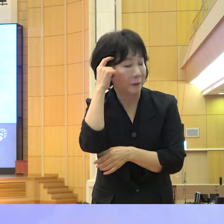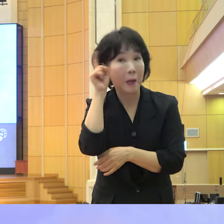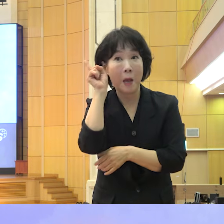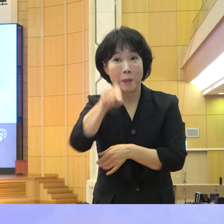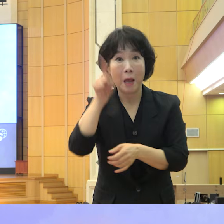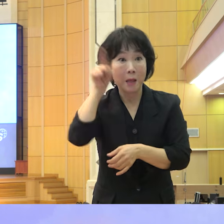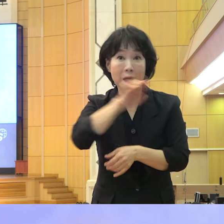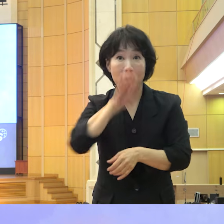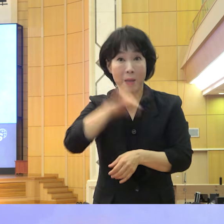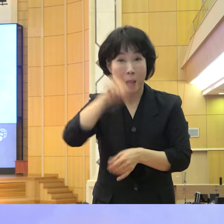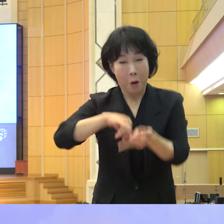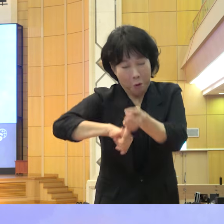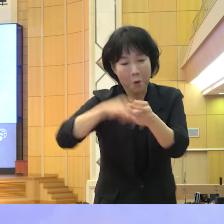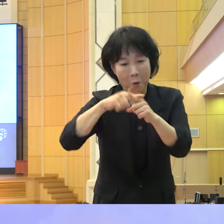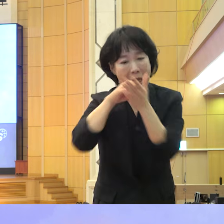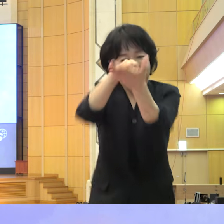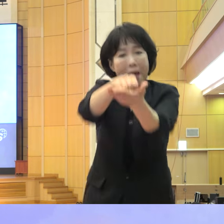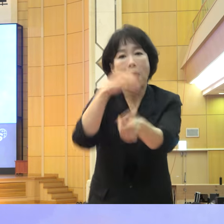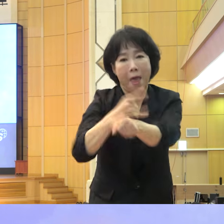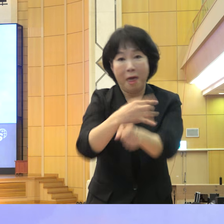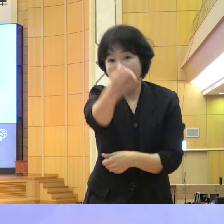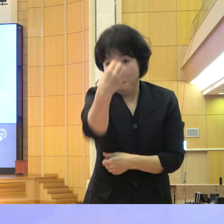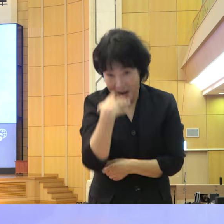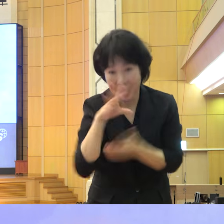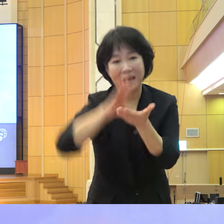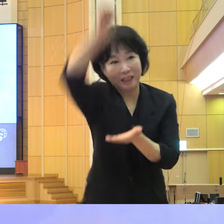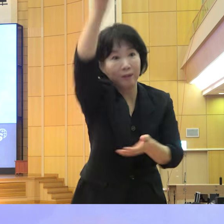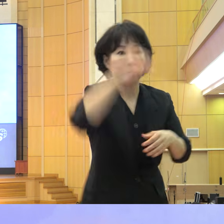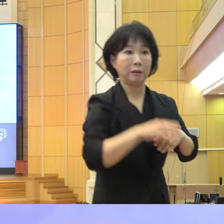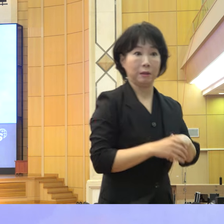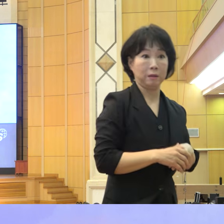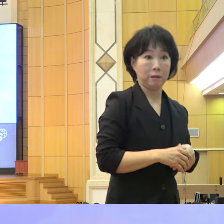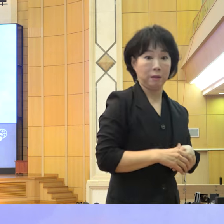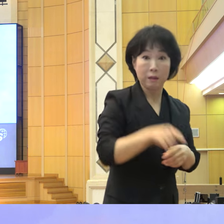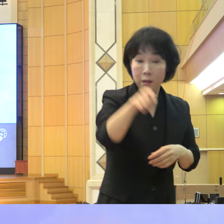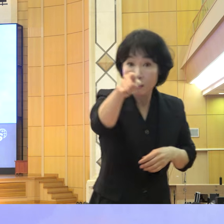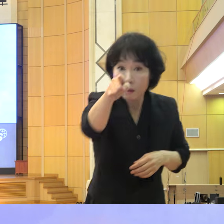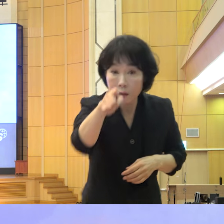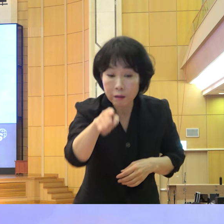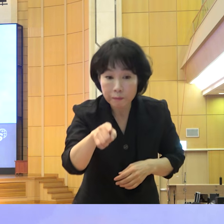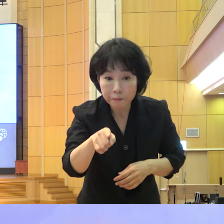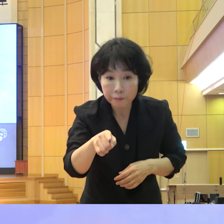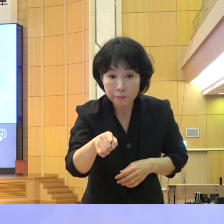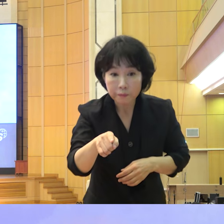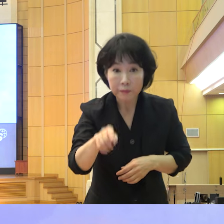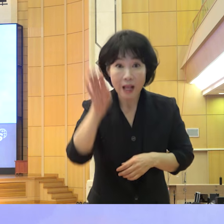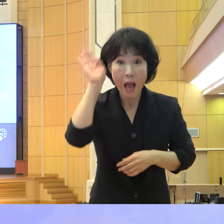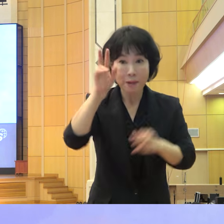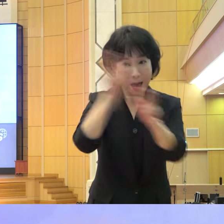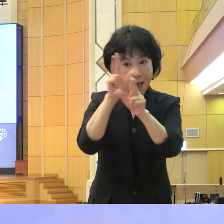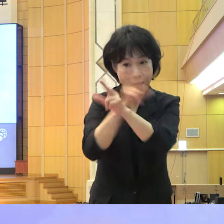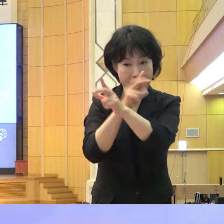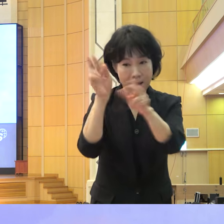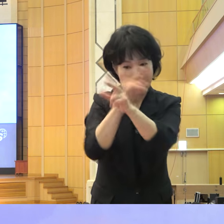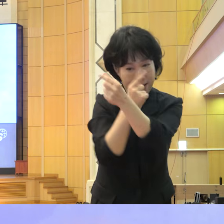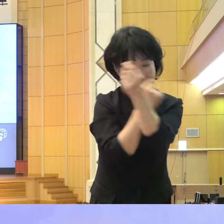내일 나오겠습니다. 그래서 내가 안식일을 한 번도 빠짐없이,